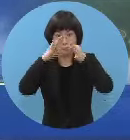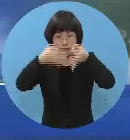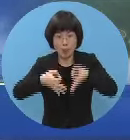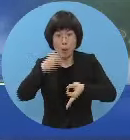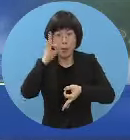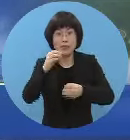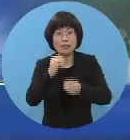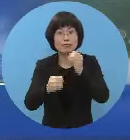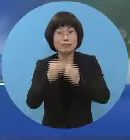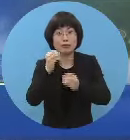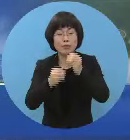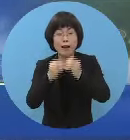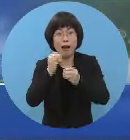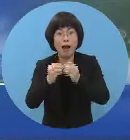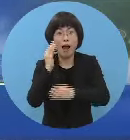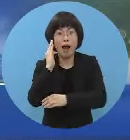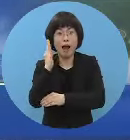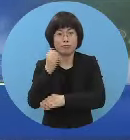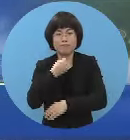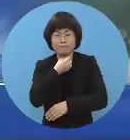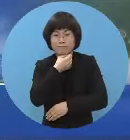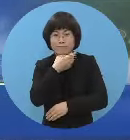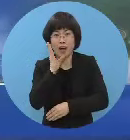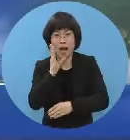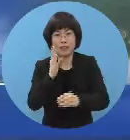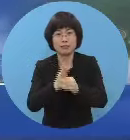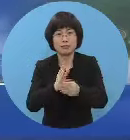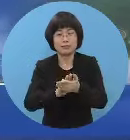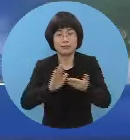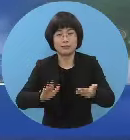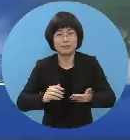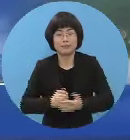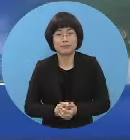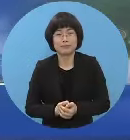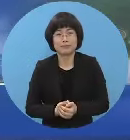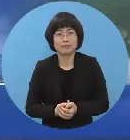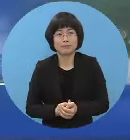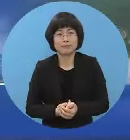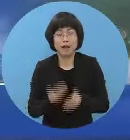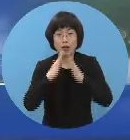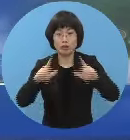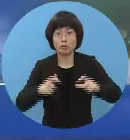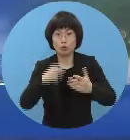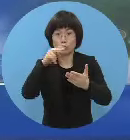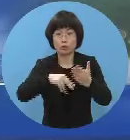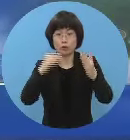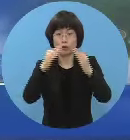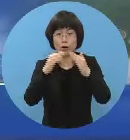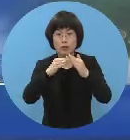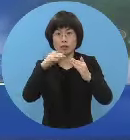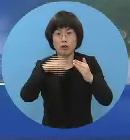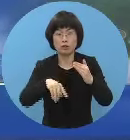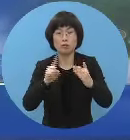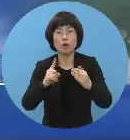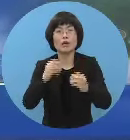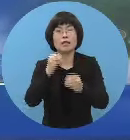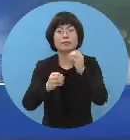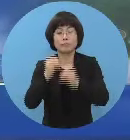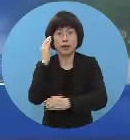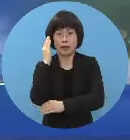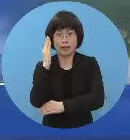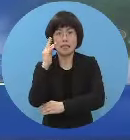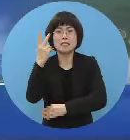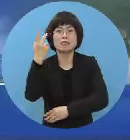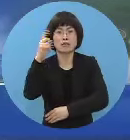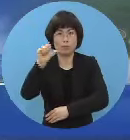깊이 성찰해보는 인문학 열풍이 불면서 인문학의 르네상스 시대라고 말합니다. 전남 도립도서관에서는